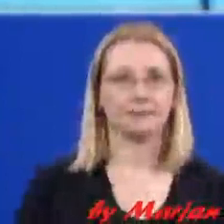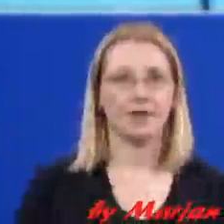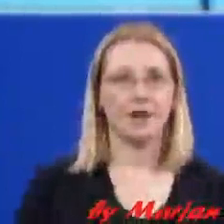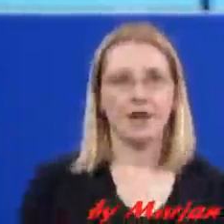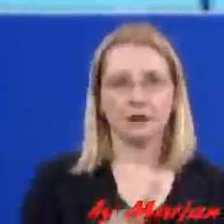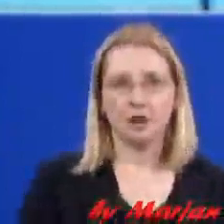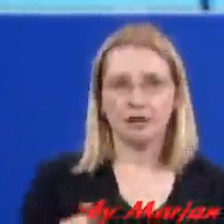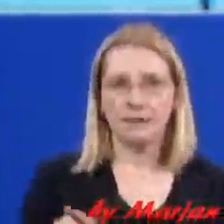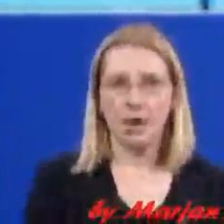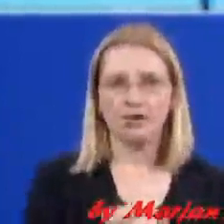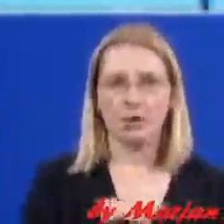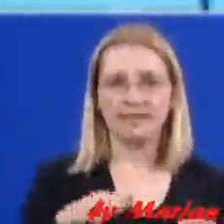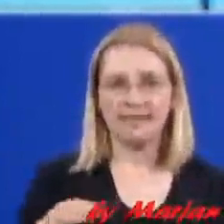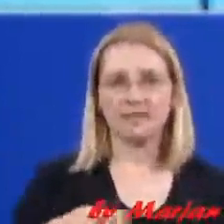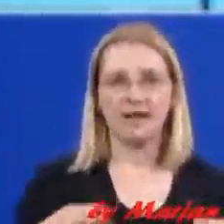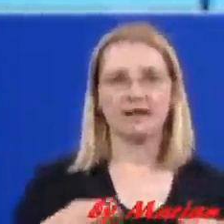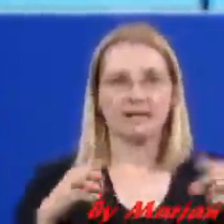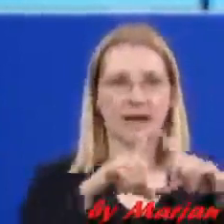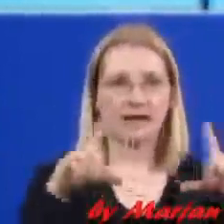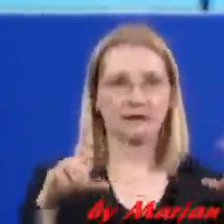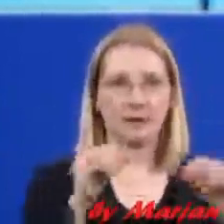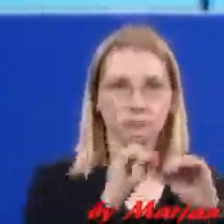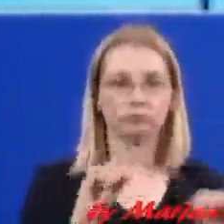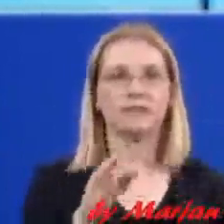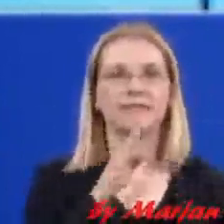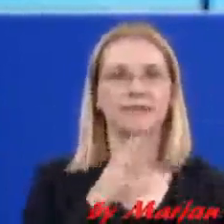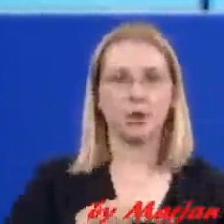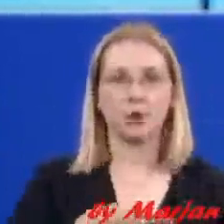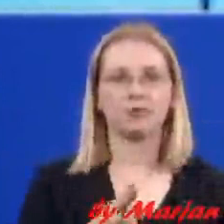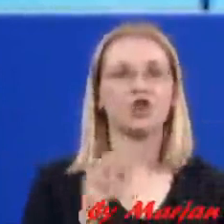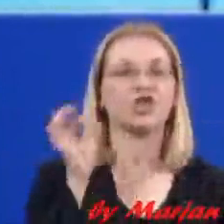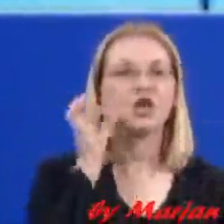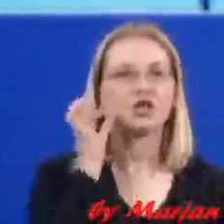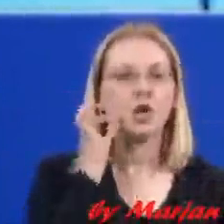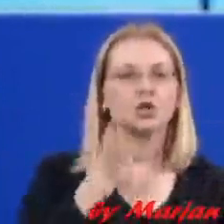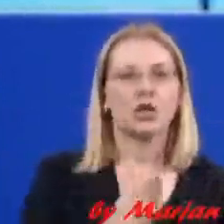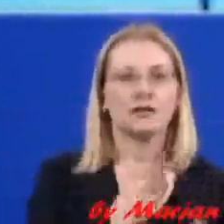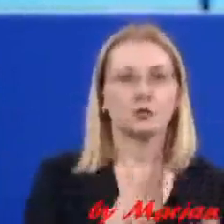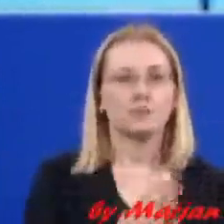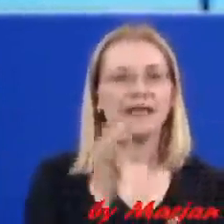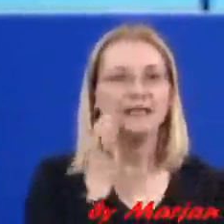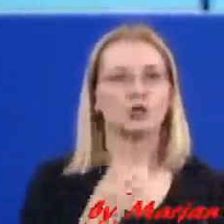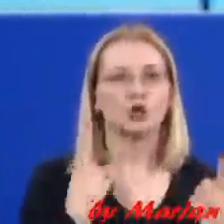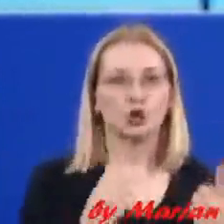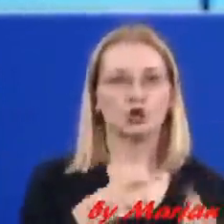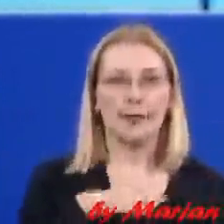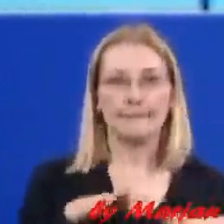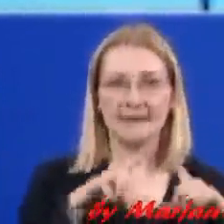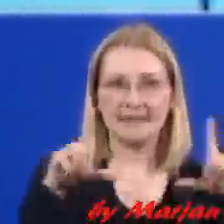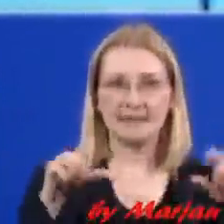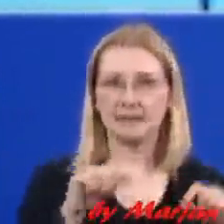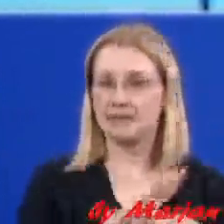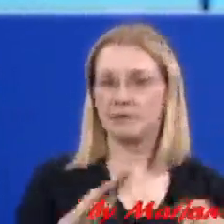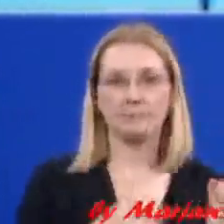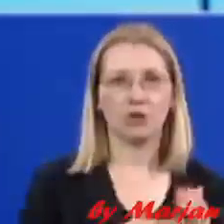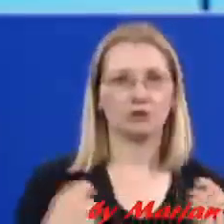Dodajmo kako je iz Ministarstva zdravstva priopćeno da je u Sisak upućena toksikološka služba kriznog stožera ministarstva sa svom